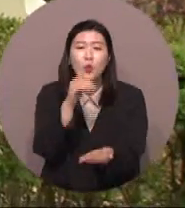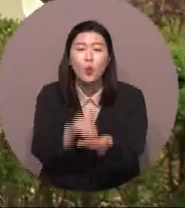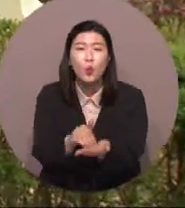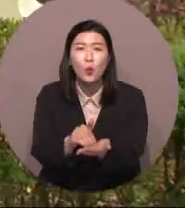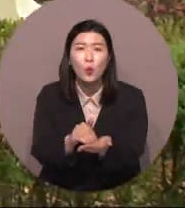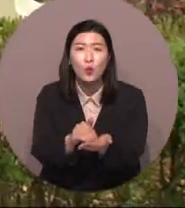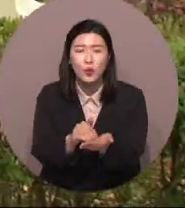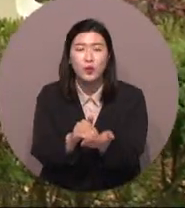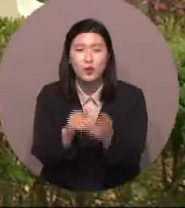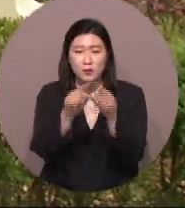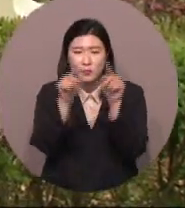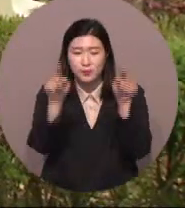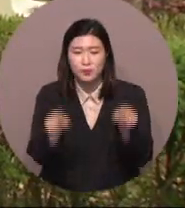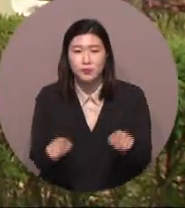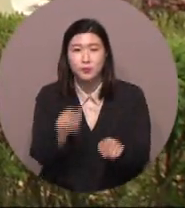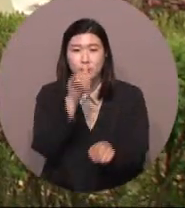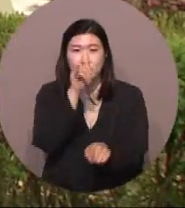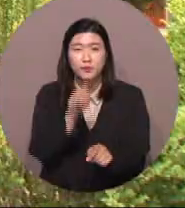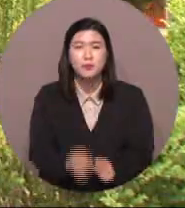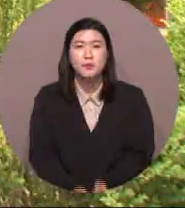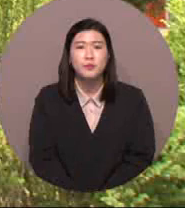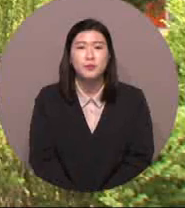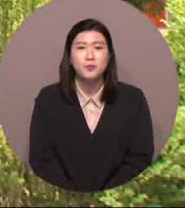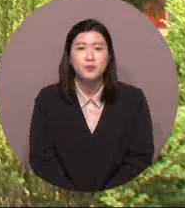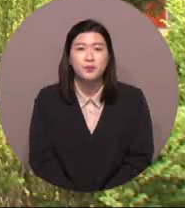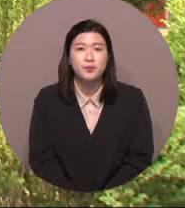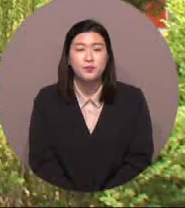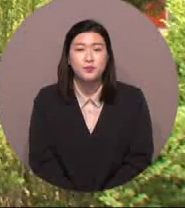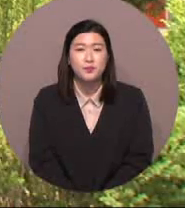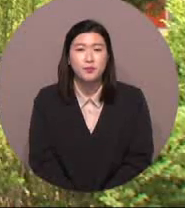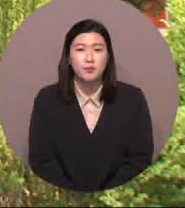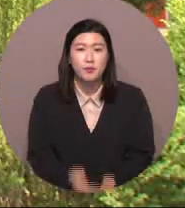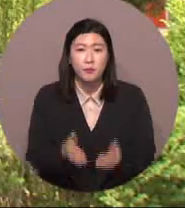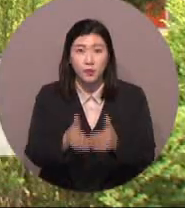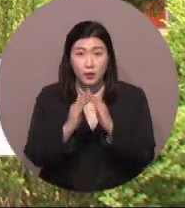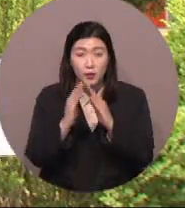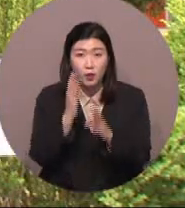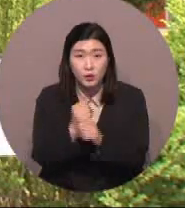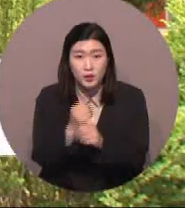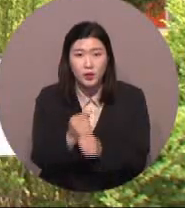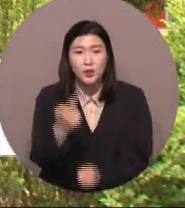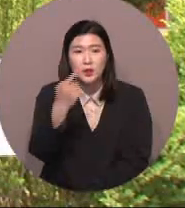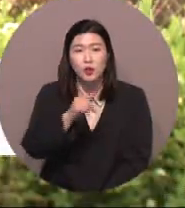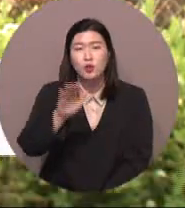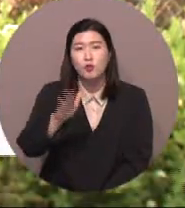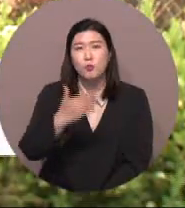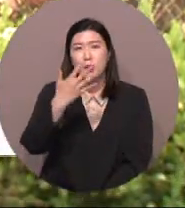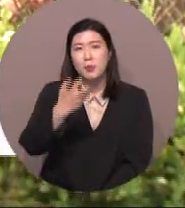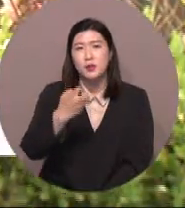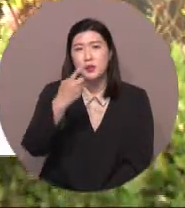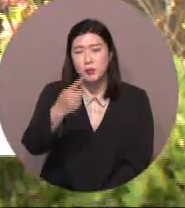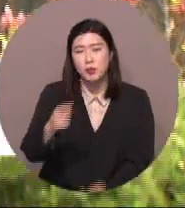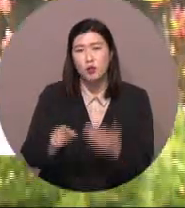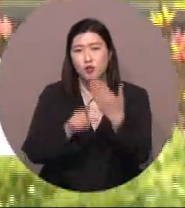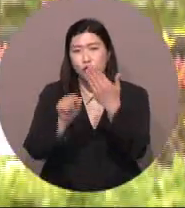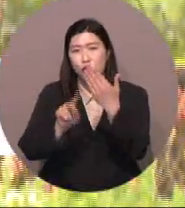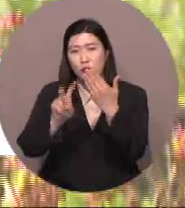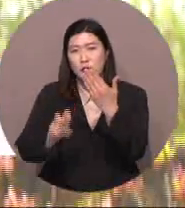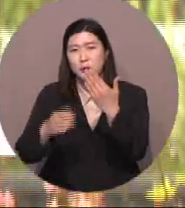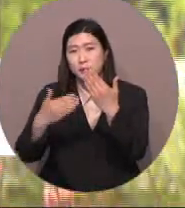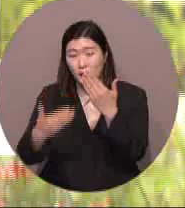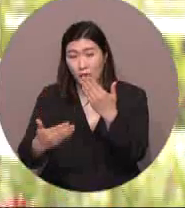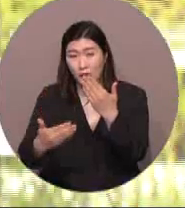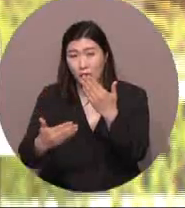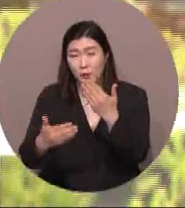방문을 기념하는 비석이 위치하고 있습니다 해당 기념비는 지난 1981년 9월 24일 당시